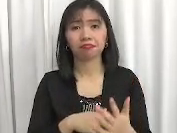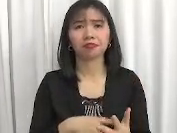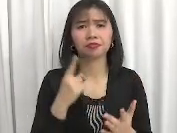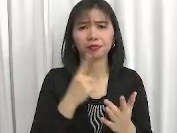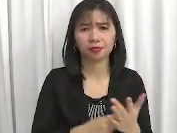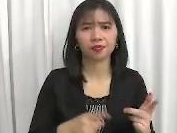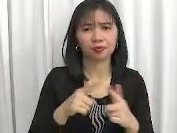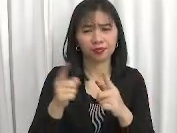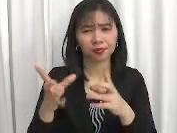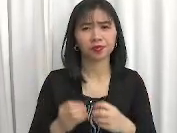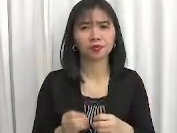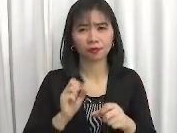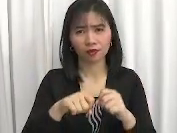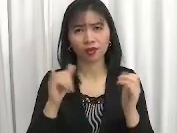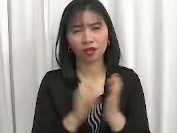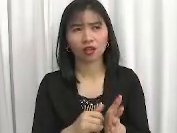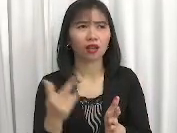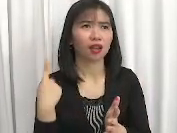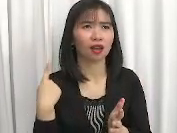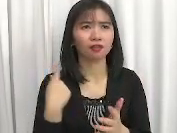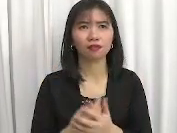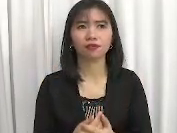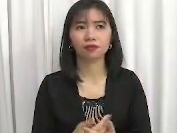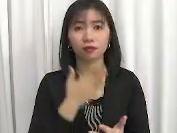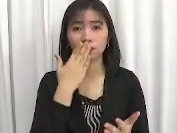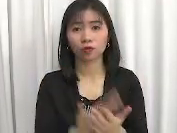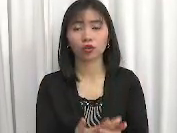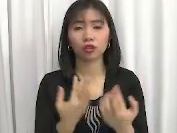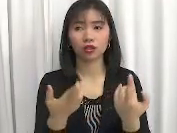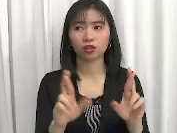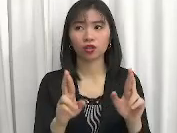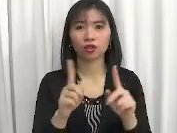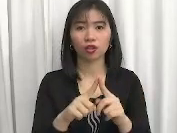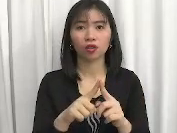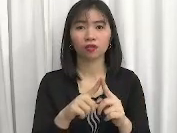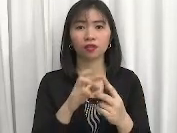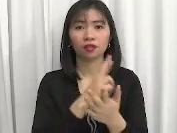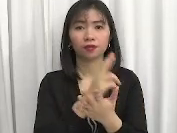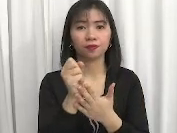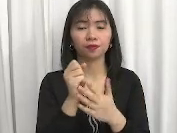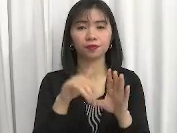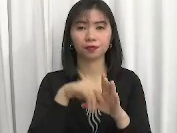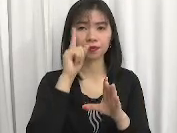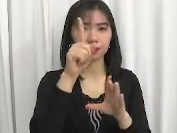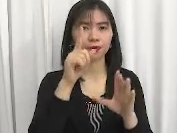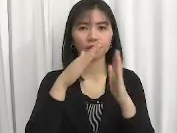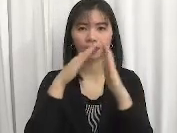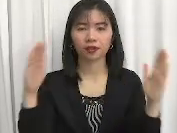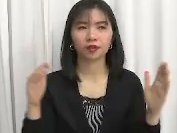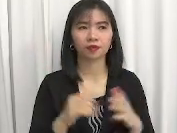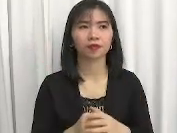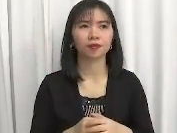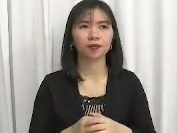nating mapaganda yung ating pagsasamahan sa loob ng tahanan. Alam niyo po